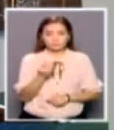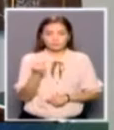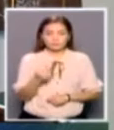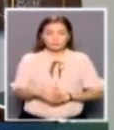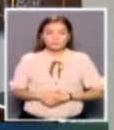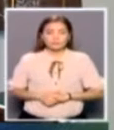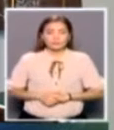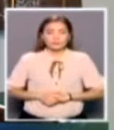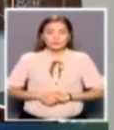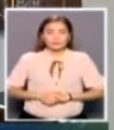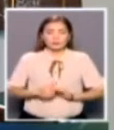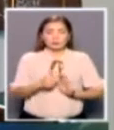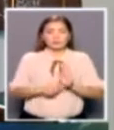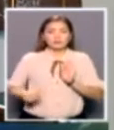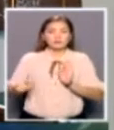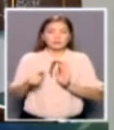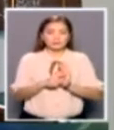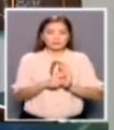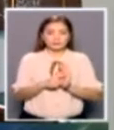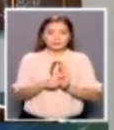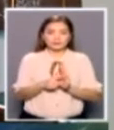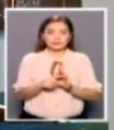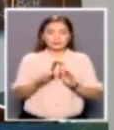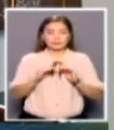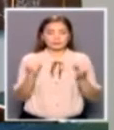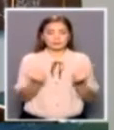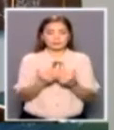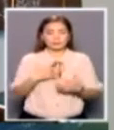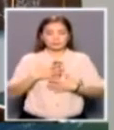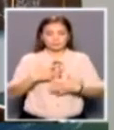қатар 77 концентратор аппаратын